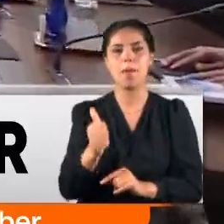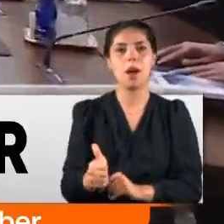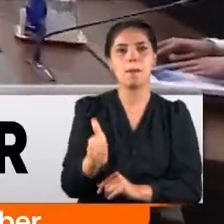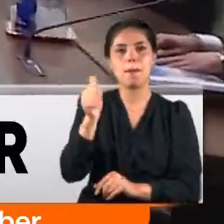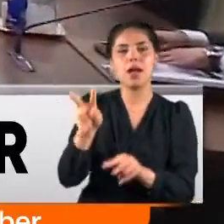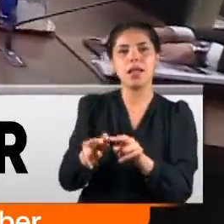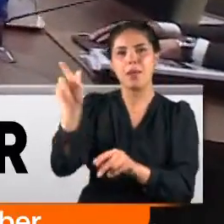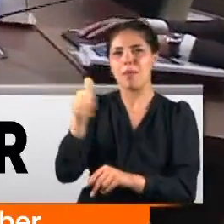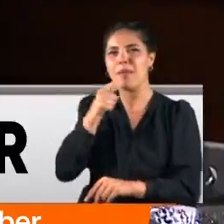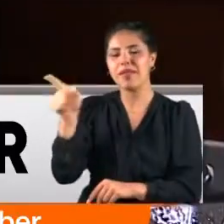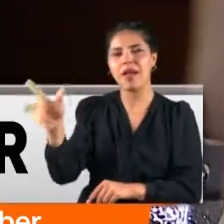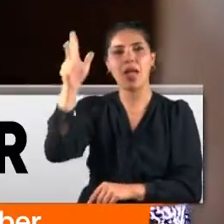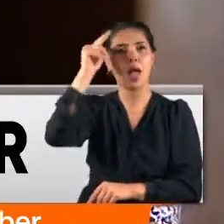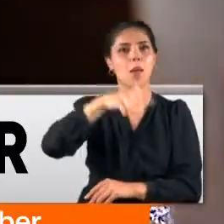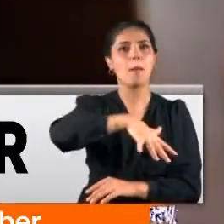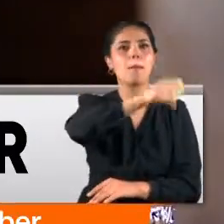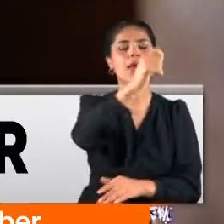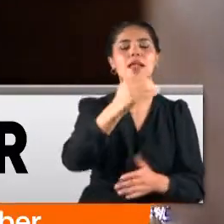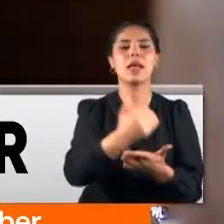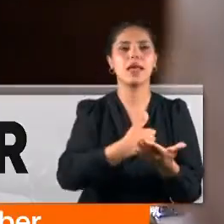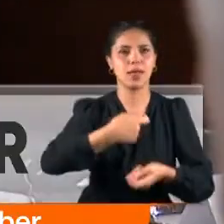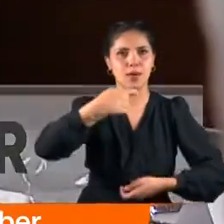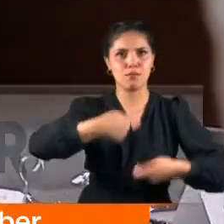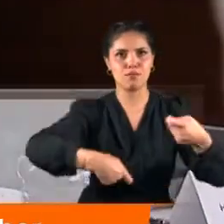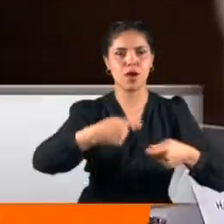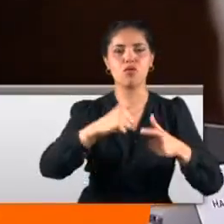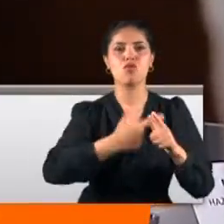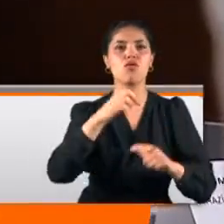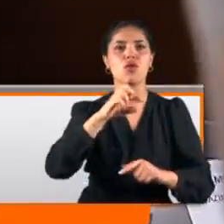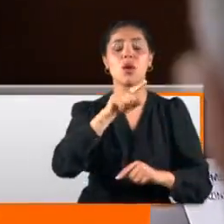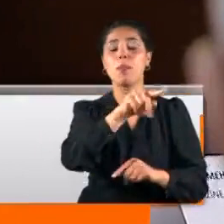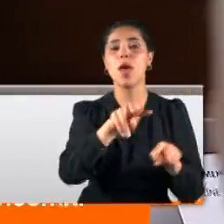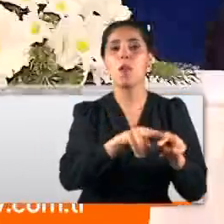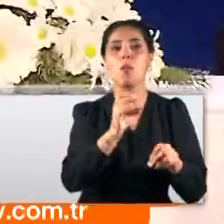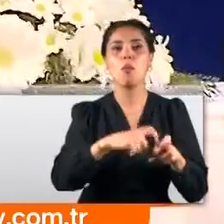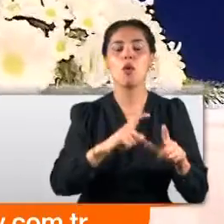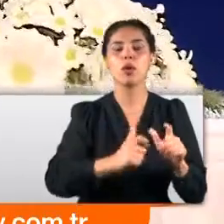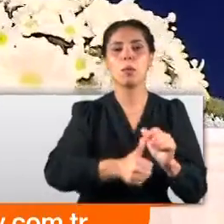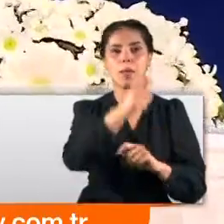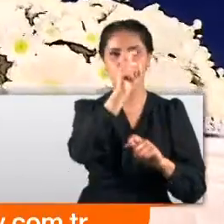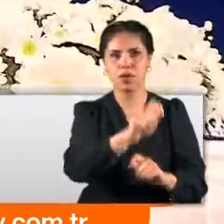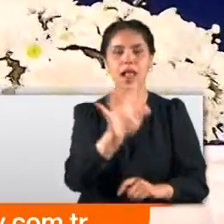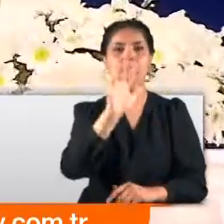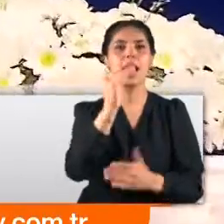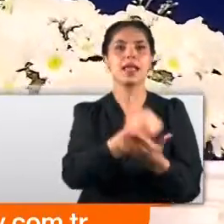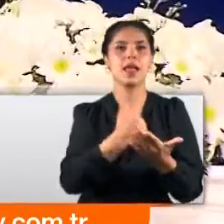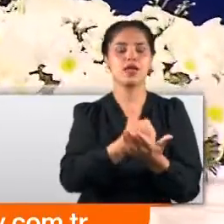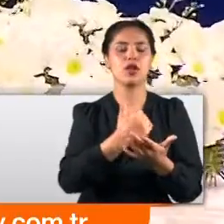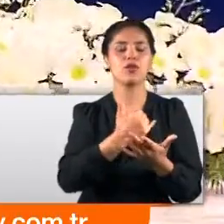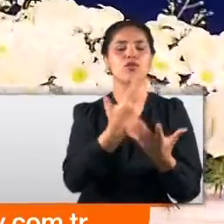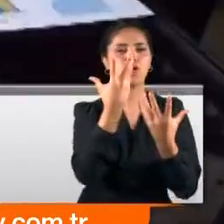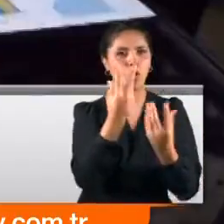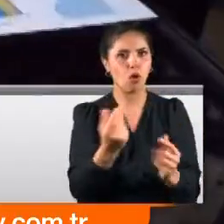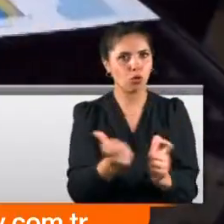Bakanı Mehmet Şimşek, Amerika Merkezi Yatırım Bankası JP Morgan'ın başkanlık ettiği 50 yatırımcının yer aldığı toplantıya